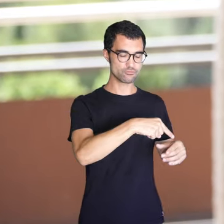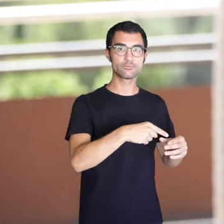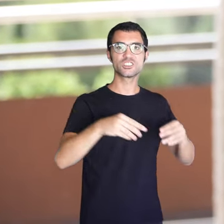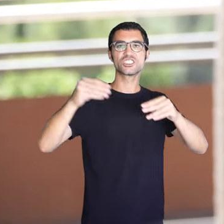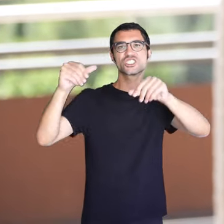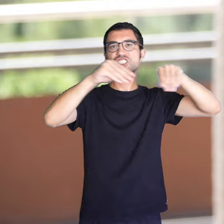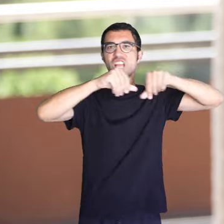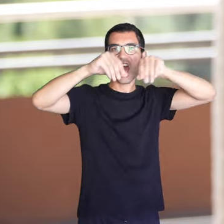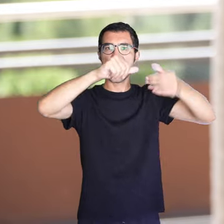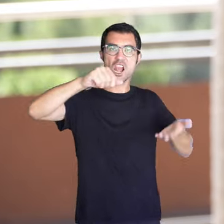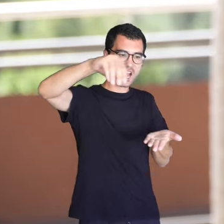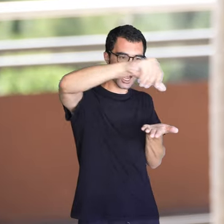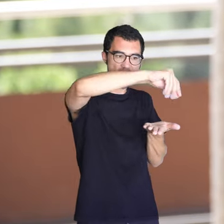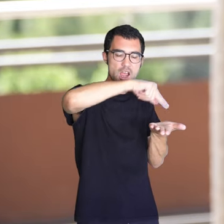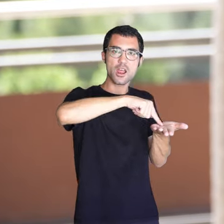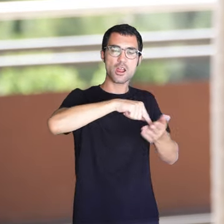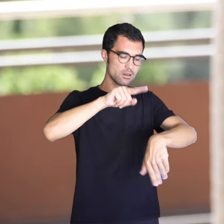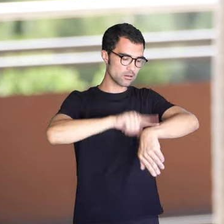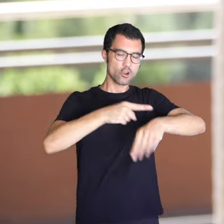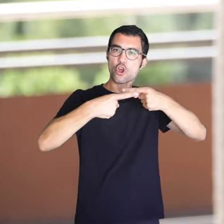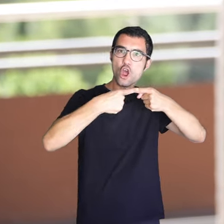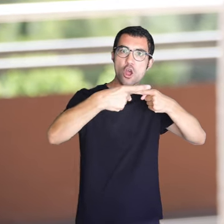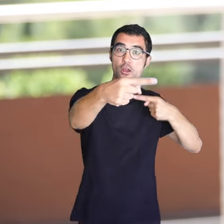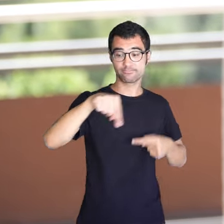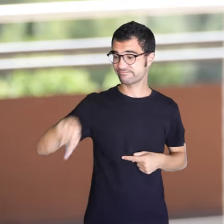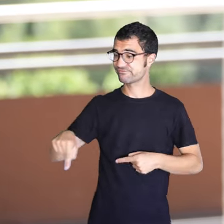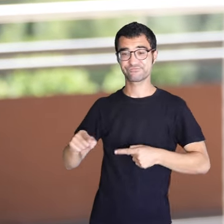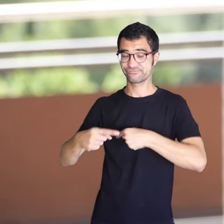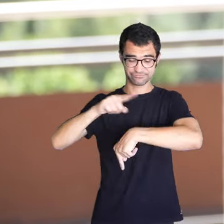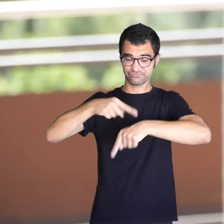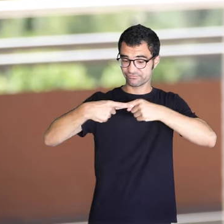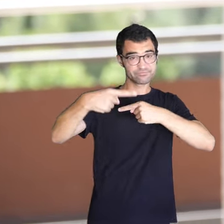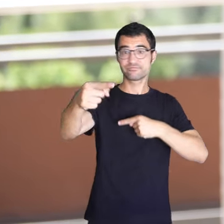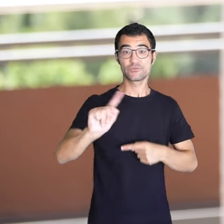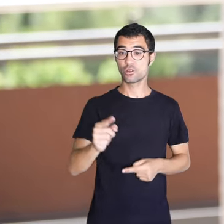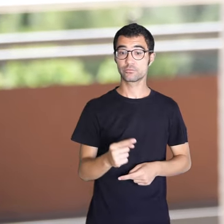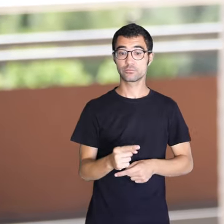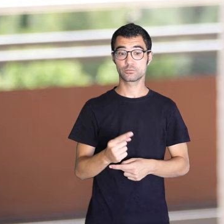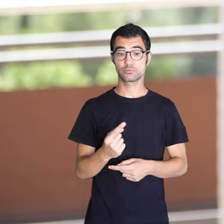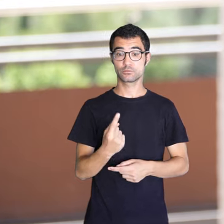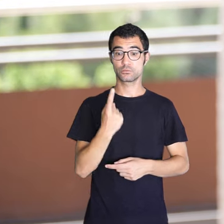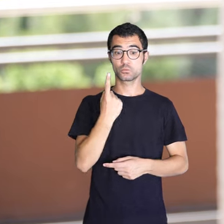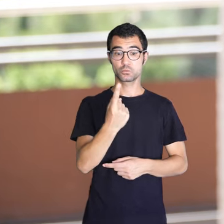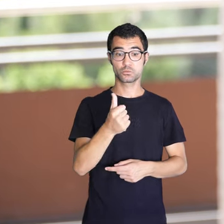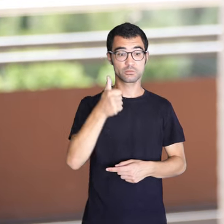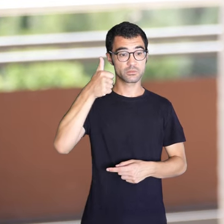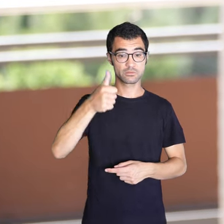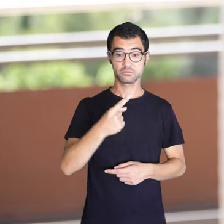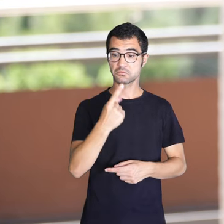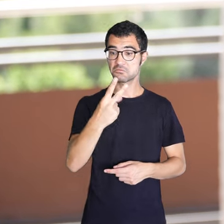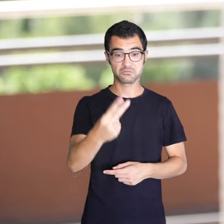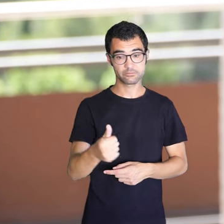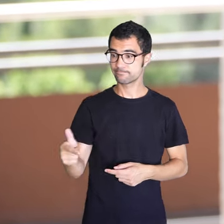el salava, mentre que aquells altres pues, els havien de menjar i era un peix pels senyors.